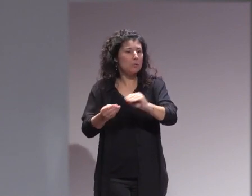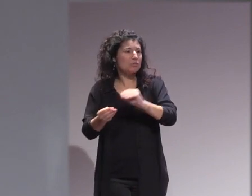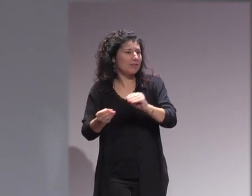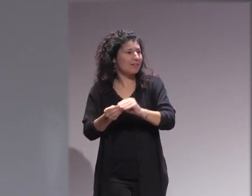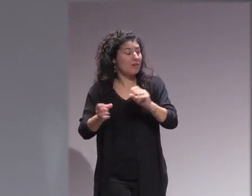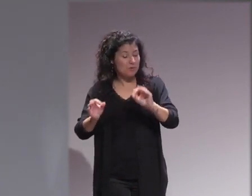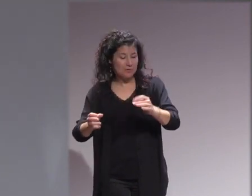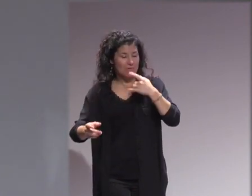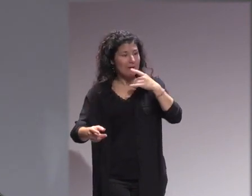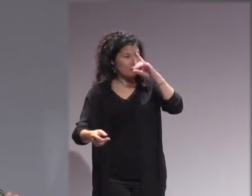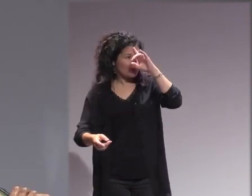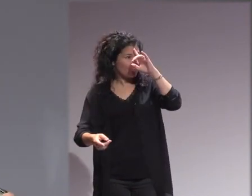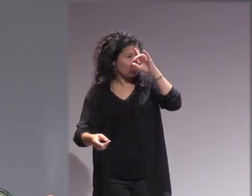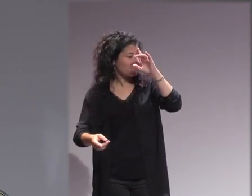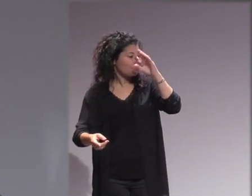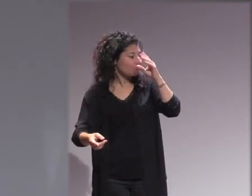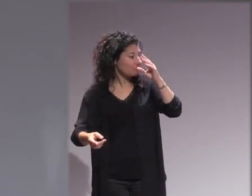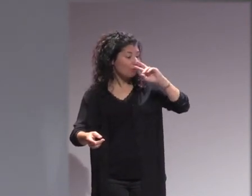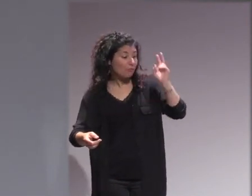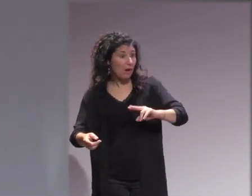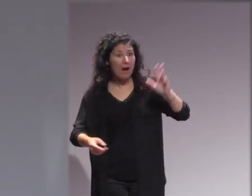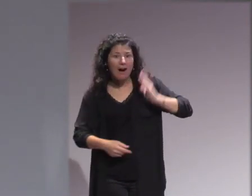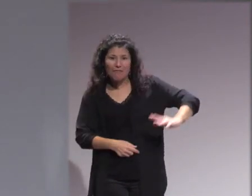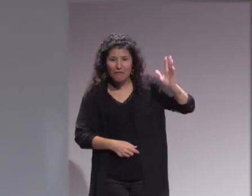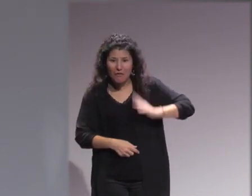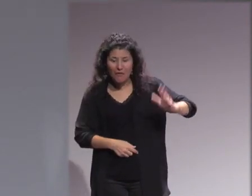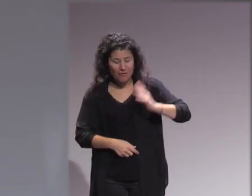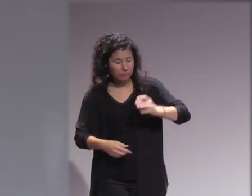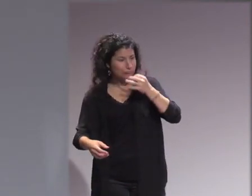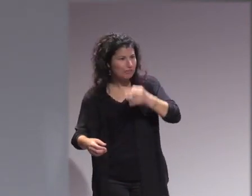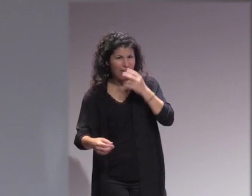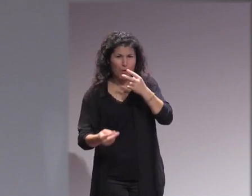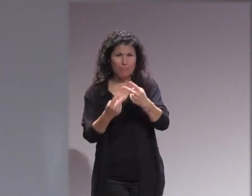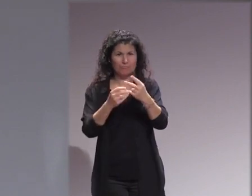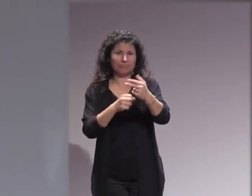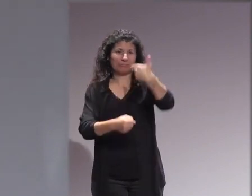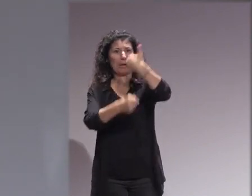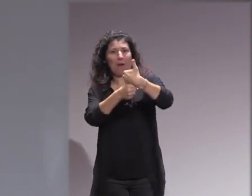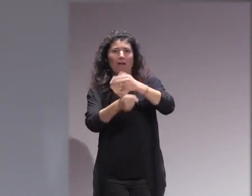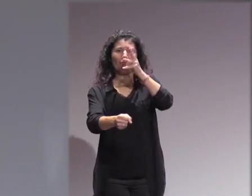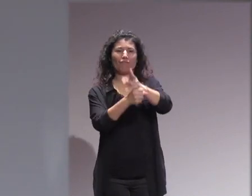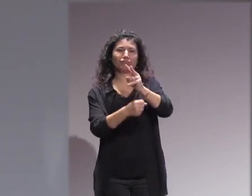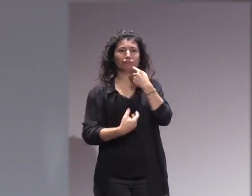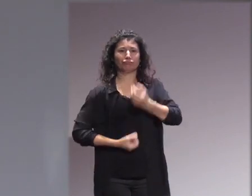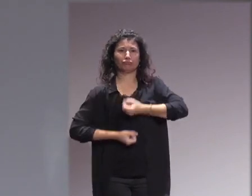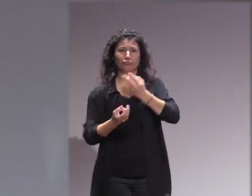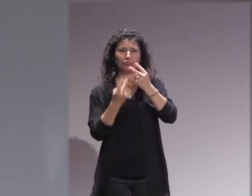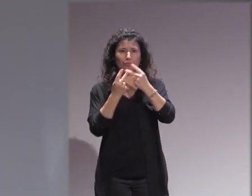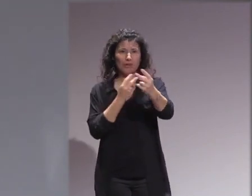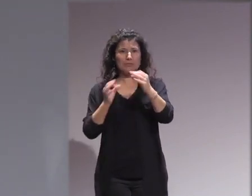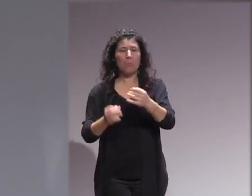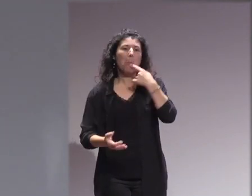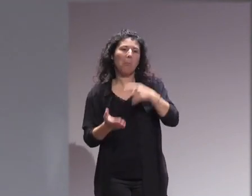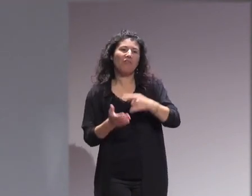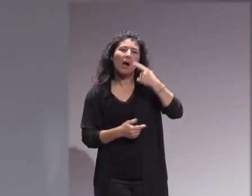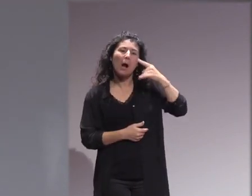France. C'est-à-dire que c'était pas du tout un souci de dire comme ça face caméra dans les années 80-90 que bon, quand même, on désirait plus un Asiatique